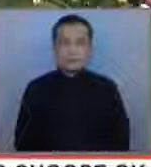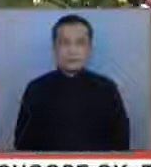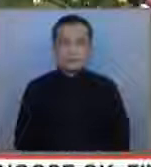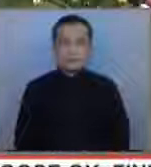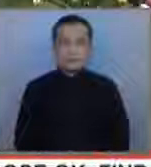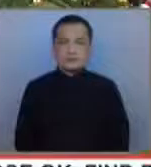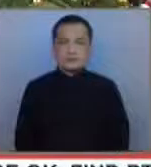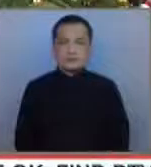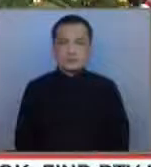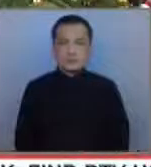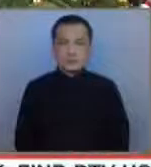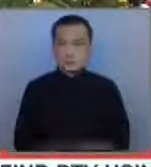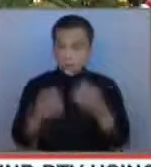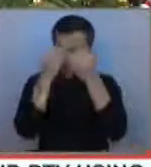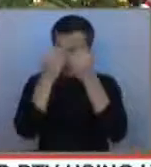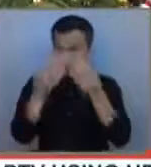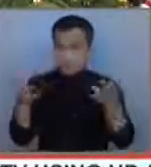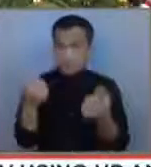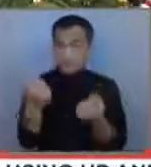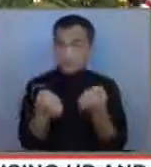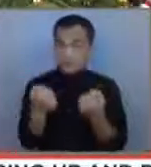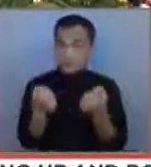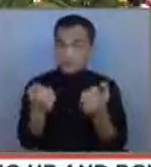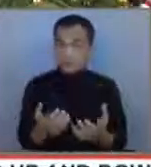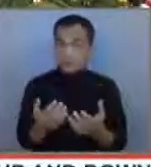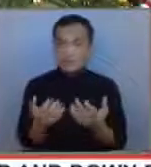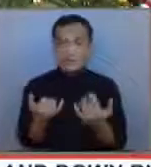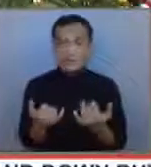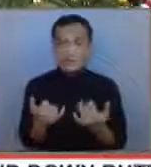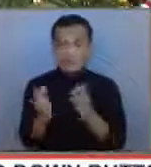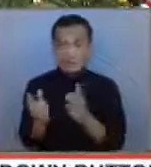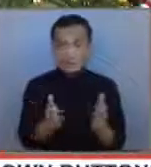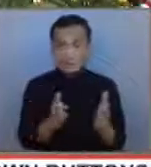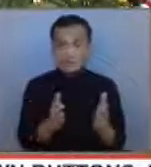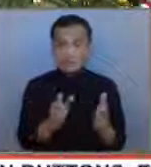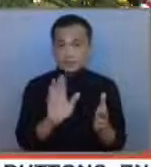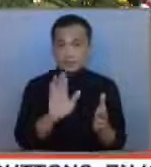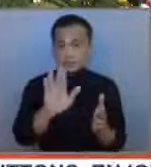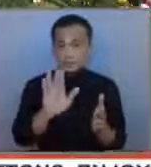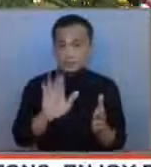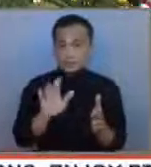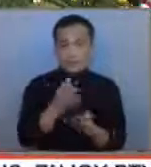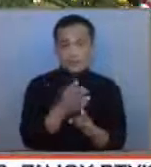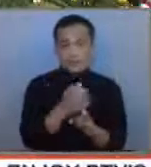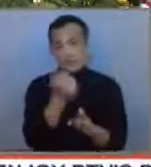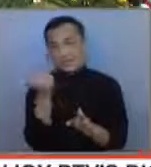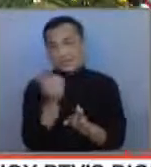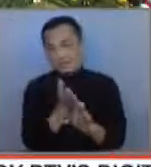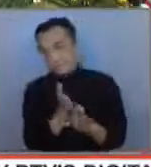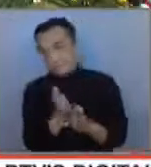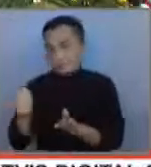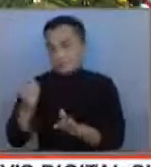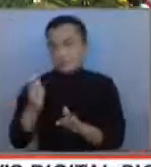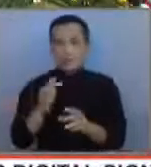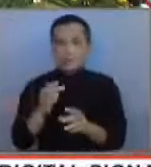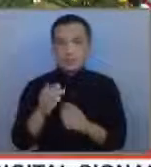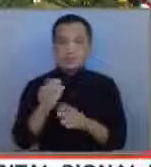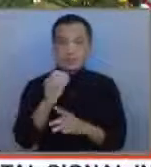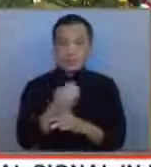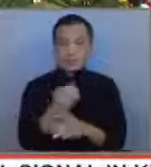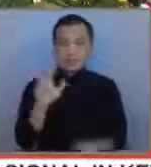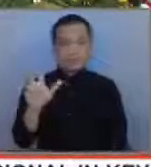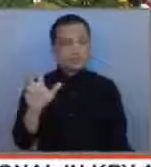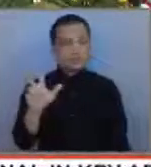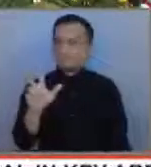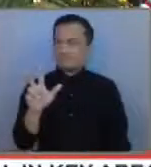Abiso po sa mga motorista, ngayon pa lang ay planuhin na ang inyong magiging alternatibong ruta dahil simula October 3, hindi muna madadaanan